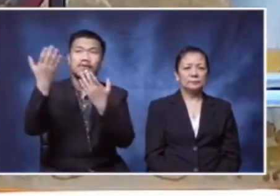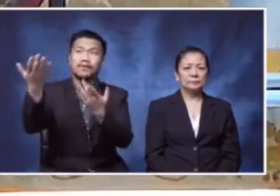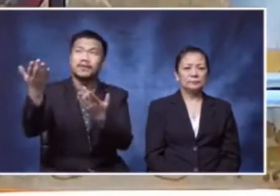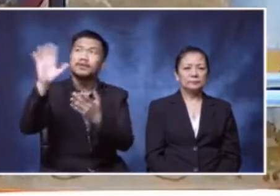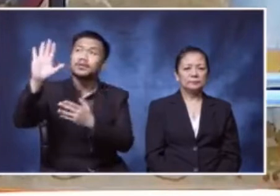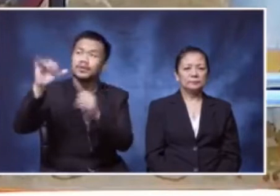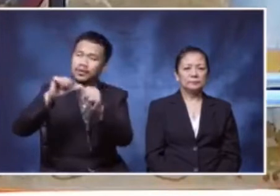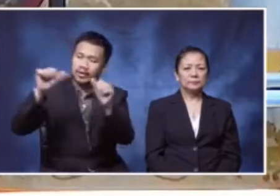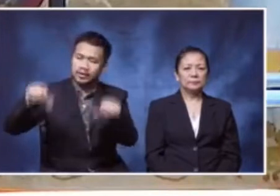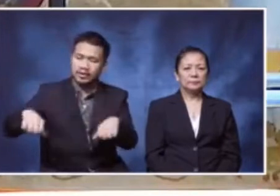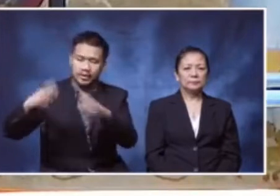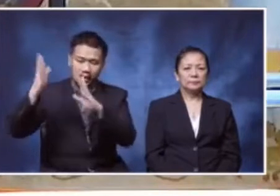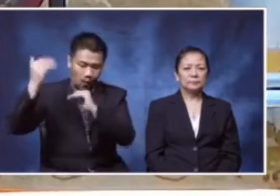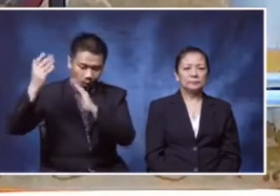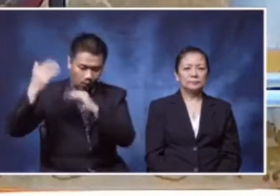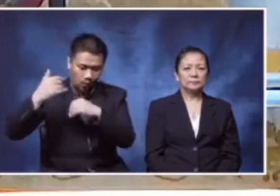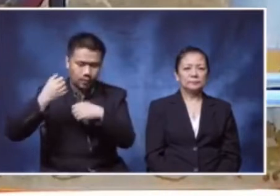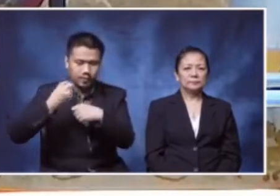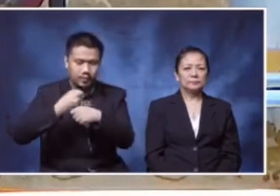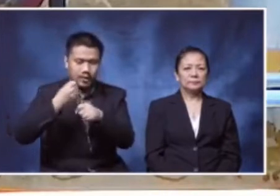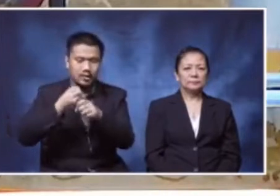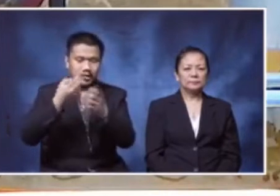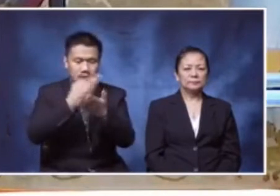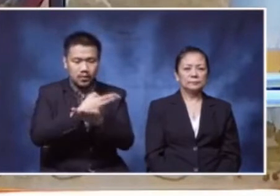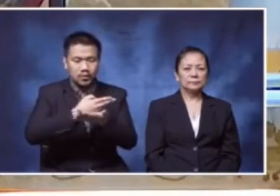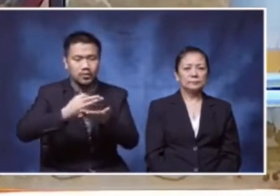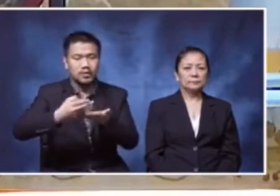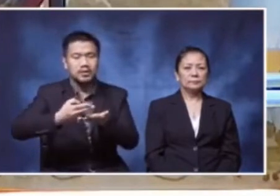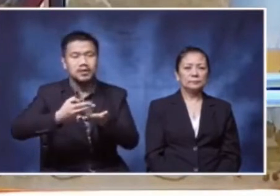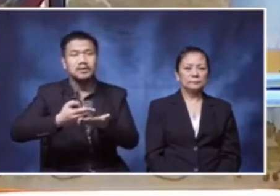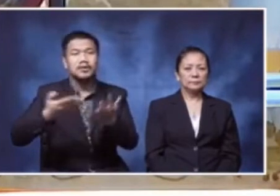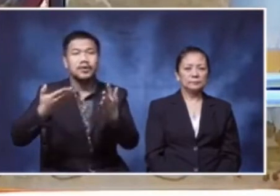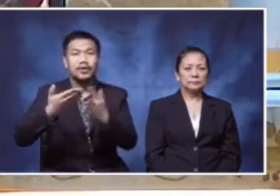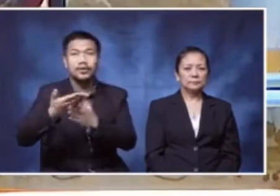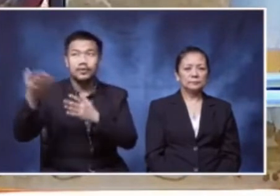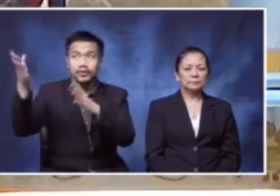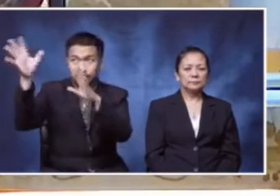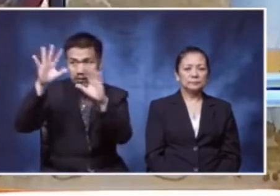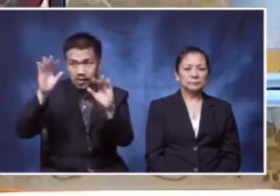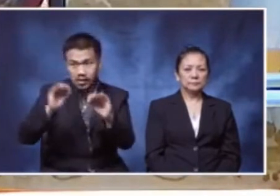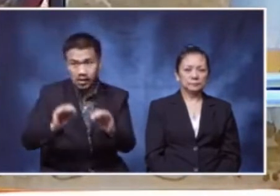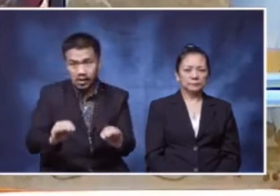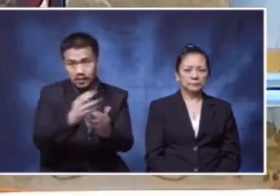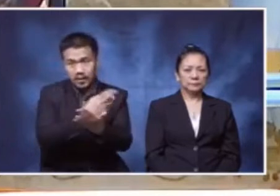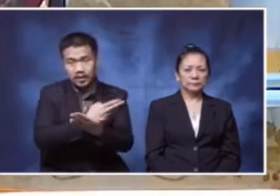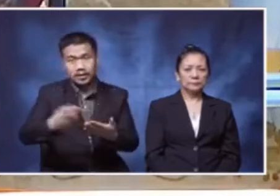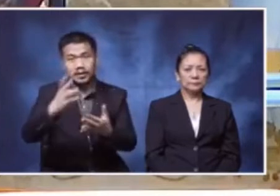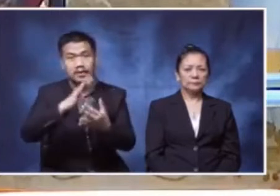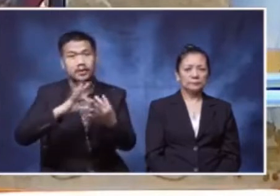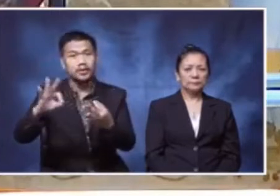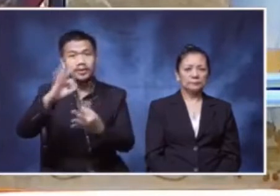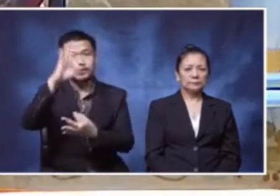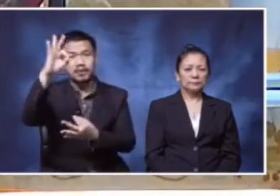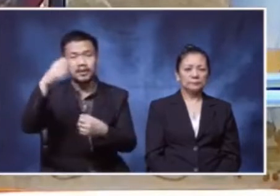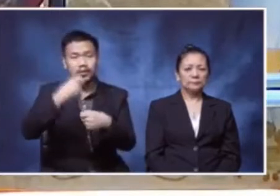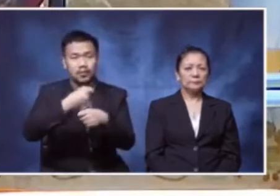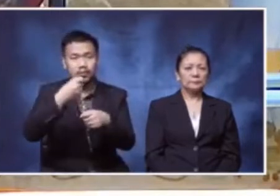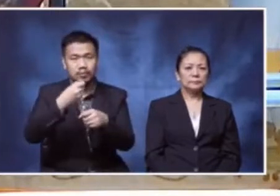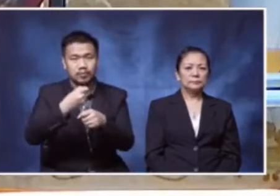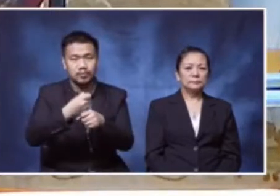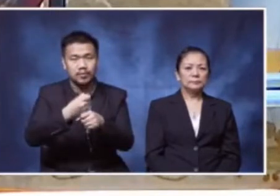dambana ay pabanalin nawa ng paglukob ng banal na Espiritu na pumuspos